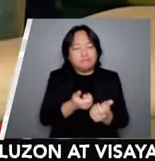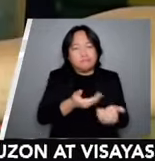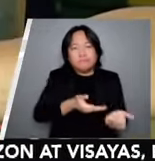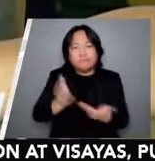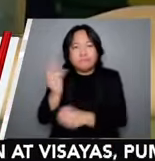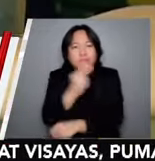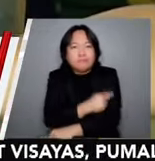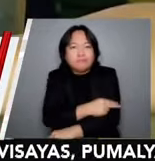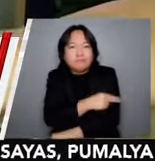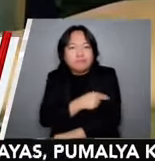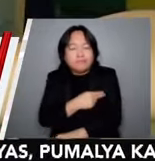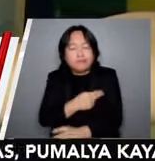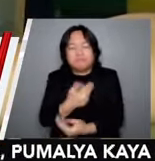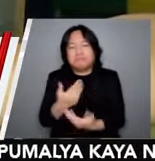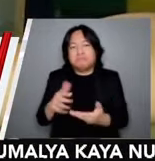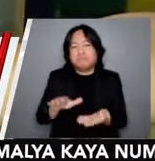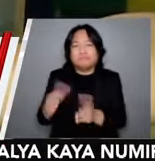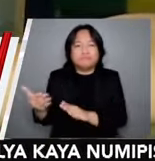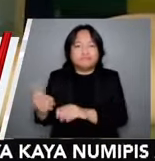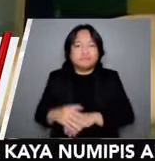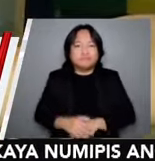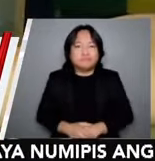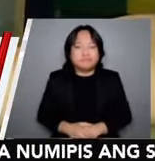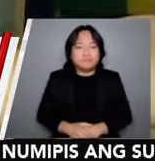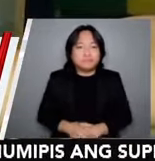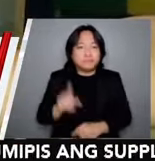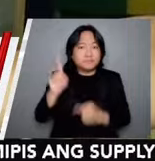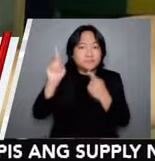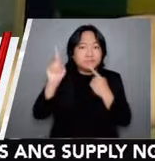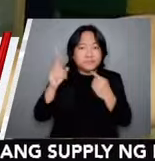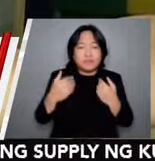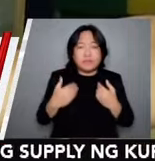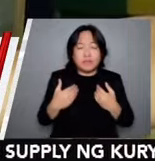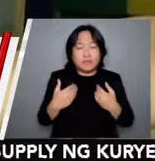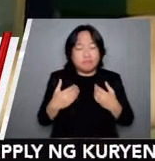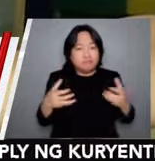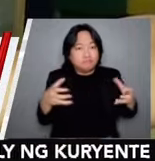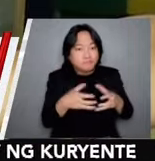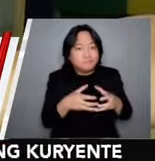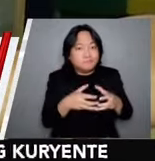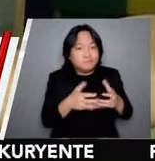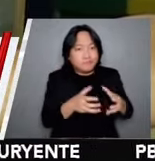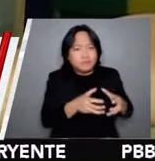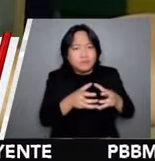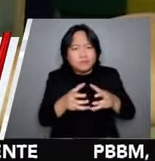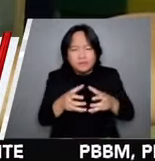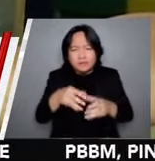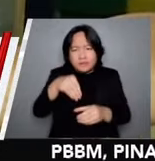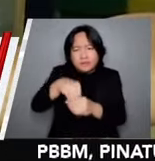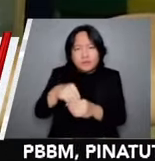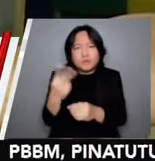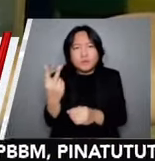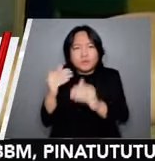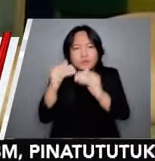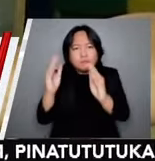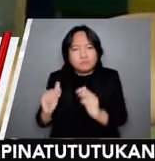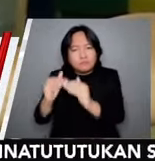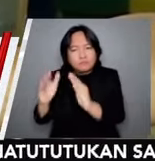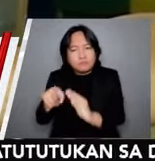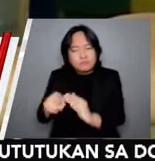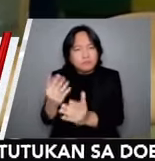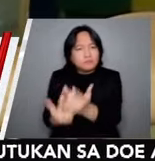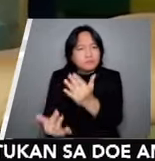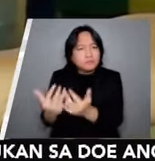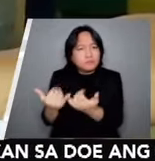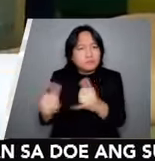kami, magkakasama kami lahat. May 2 bahay pa kasi na nasusunog sa loob. Pagtabid namin ng 3rd bahay, is doon na namin narinig